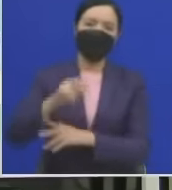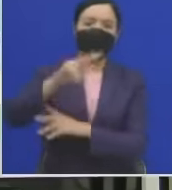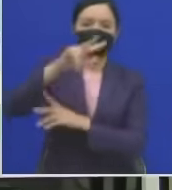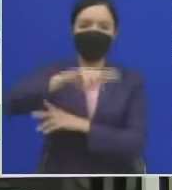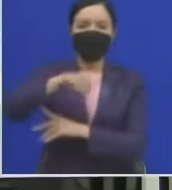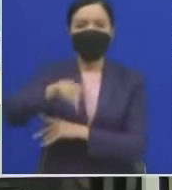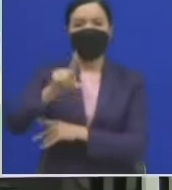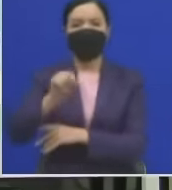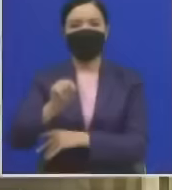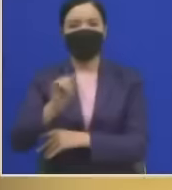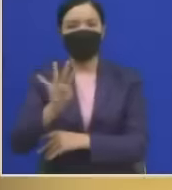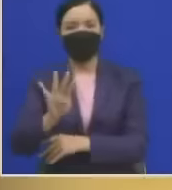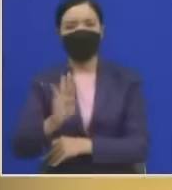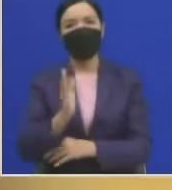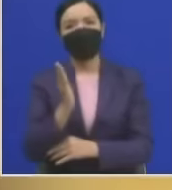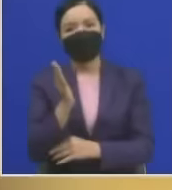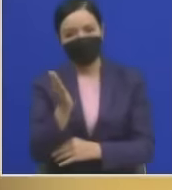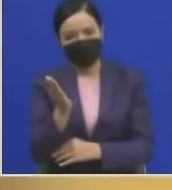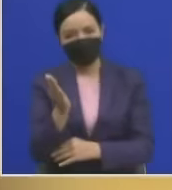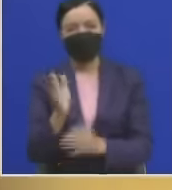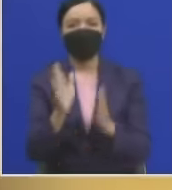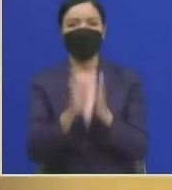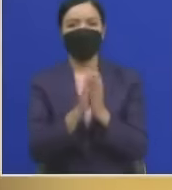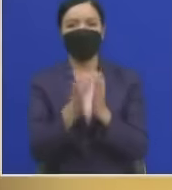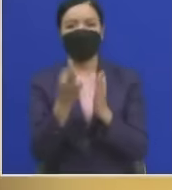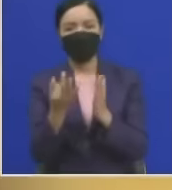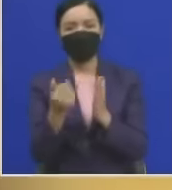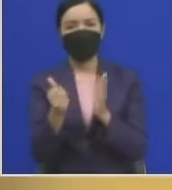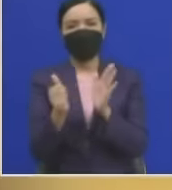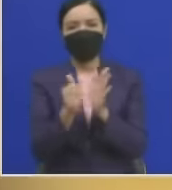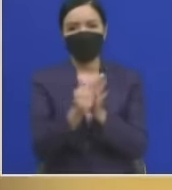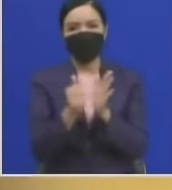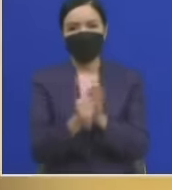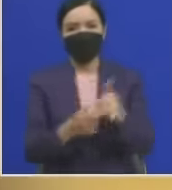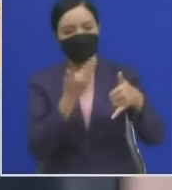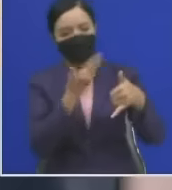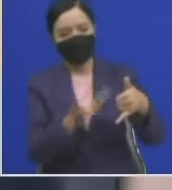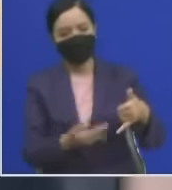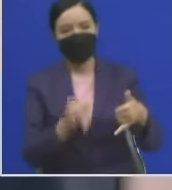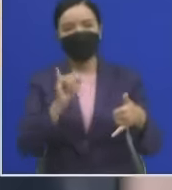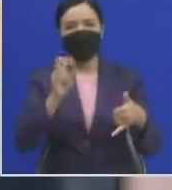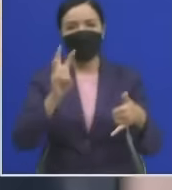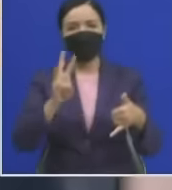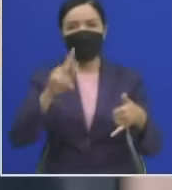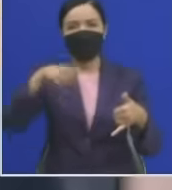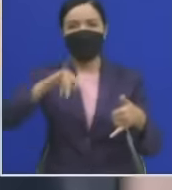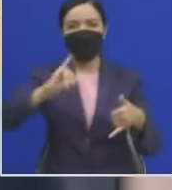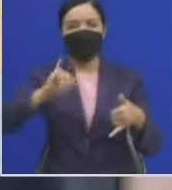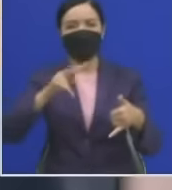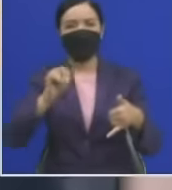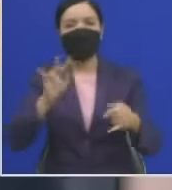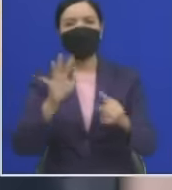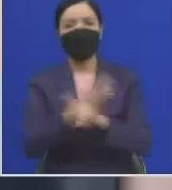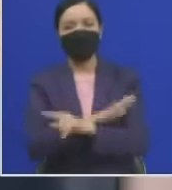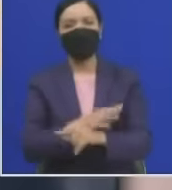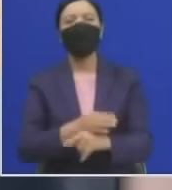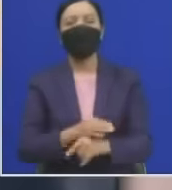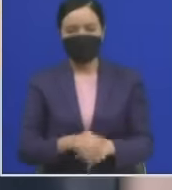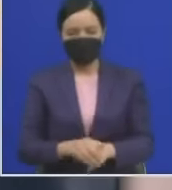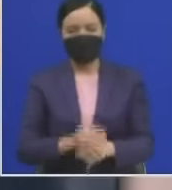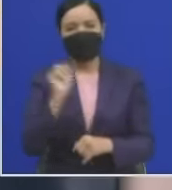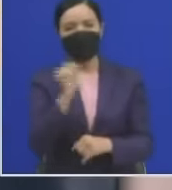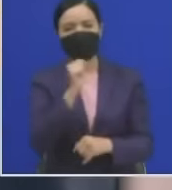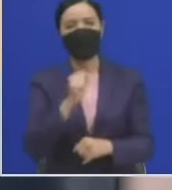นาทีอันนี้เป็นการอัปเดตผ่านทาง Facebookแฟนเพจของคุณวัยพศเพชรสุพรรณก็เรียกได้ว่าเป็นศิลปินแห่งชา